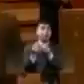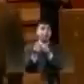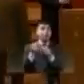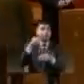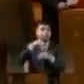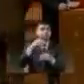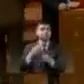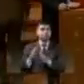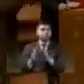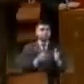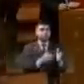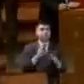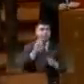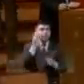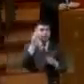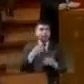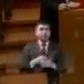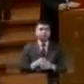ثالثا